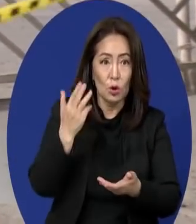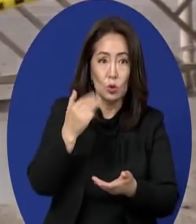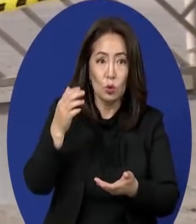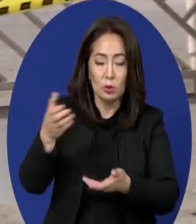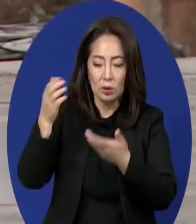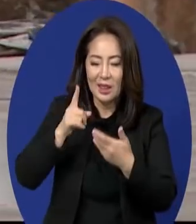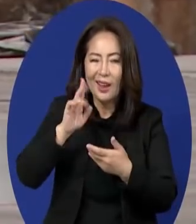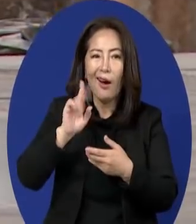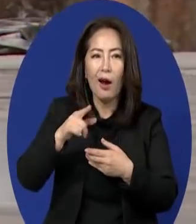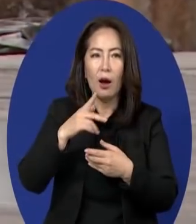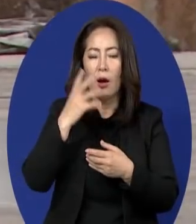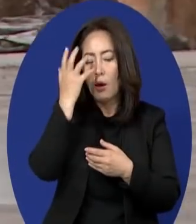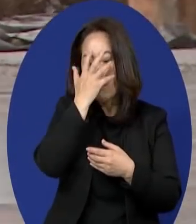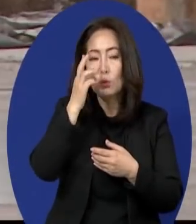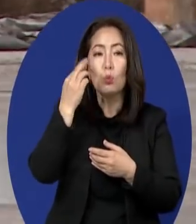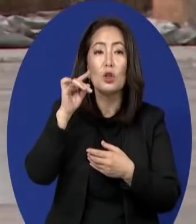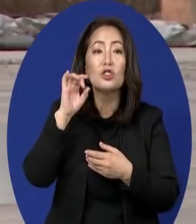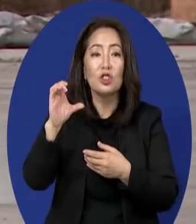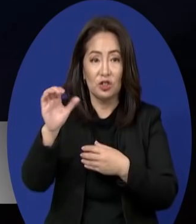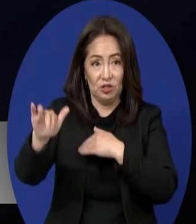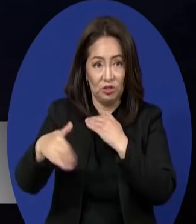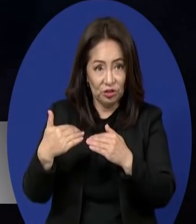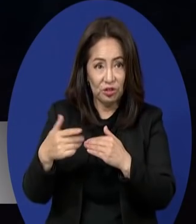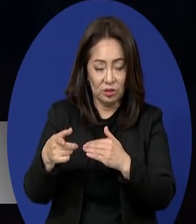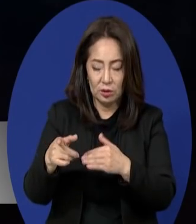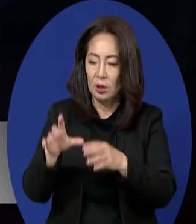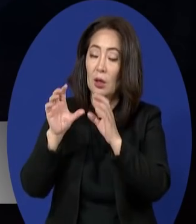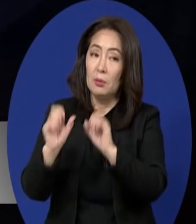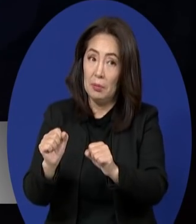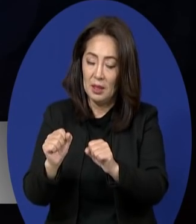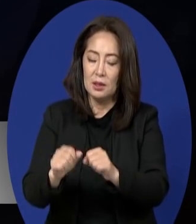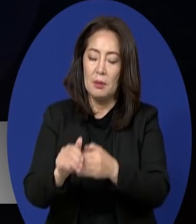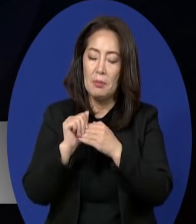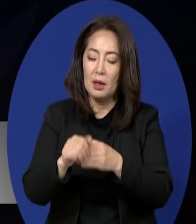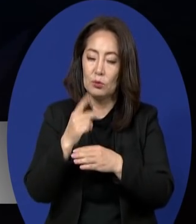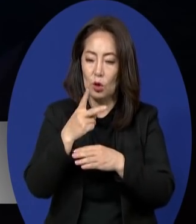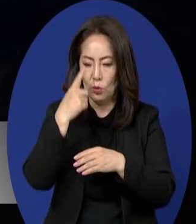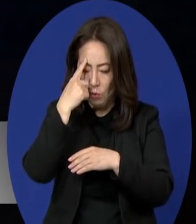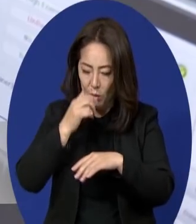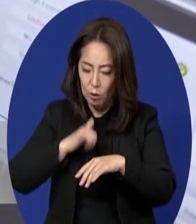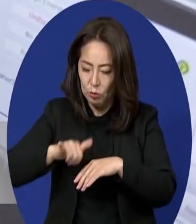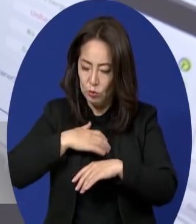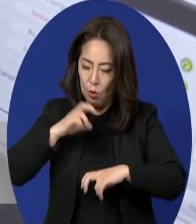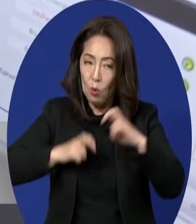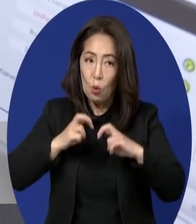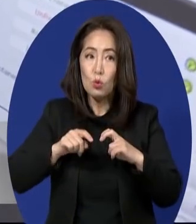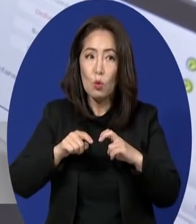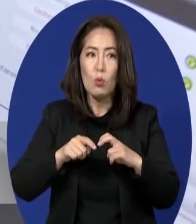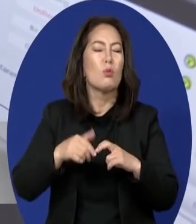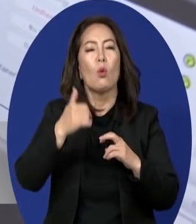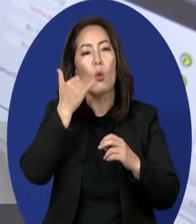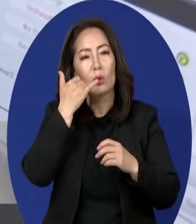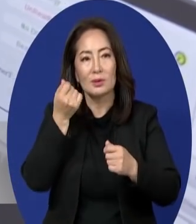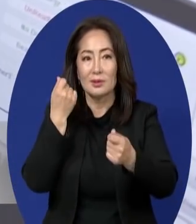улсын хилээр хууль бусаар нэвтрүүлэхийг завцсан хэргийг илрүүлсэн байна. Баримт 2. Монгол улсад үйлдвэрлэв татгалтай хулан 21 гар утсыг хилээр